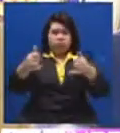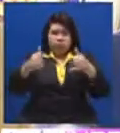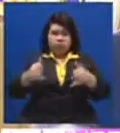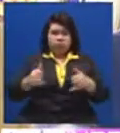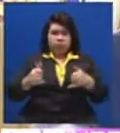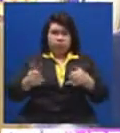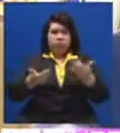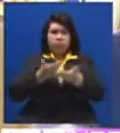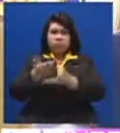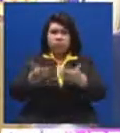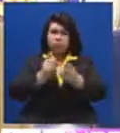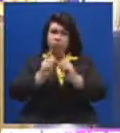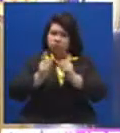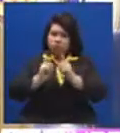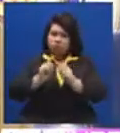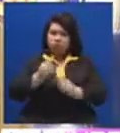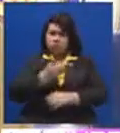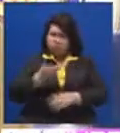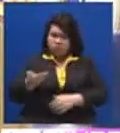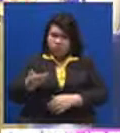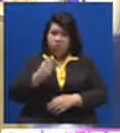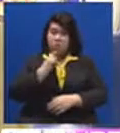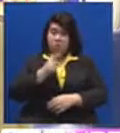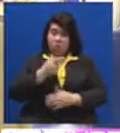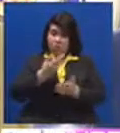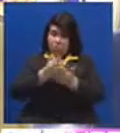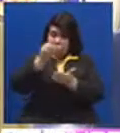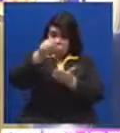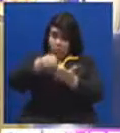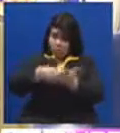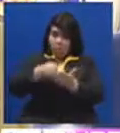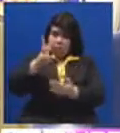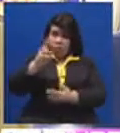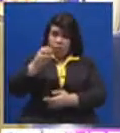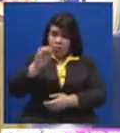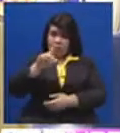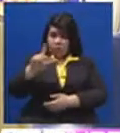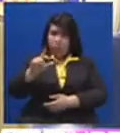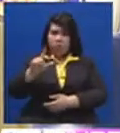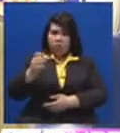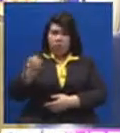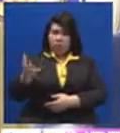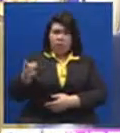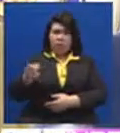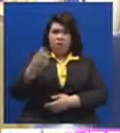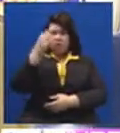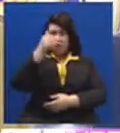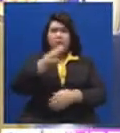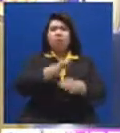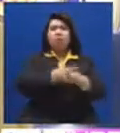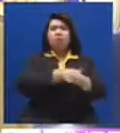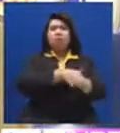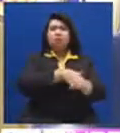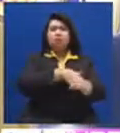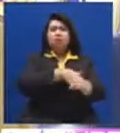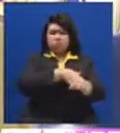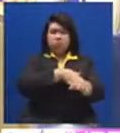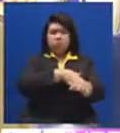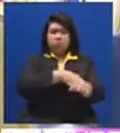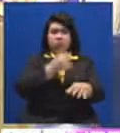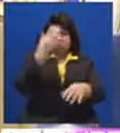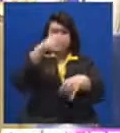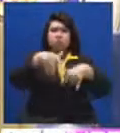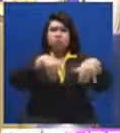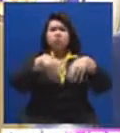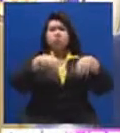ณีทั้ง2ฝ่ายเนี่ยมาคุยกันคุณหนี้69ล้านเนี่ยถามว่าเยอะไหมเยอะค่ะแต่ว่าเนื่องจากเขาเป็นหนี้กันมานานแล้วแล้วก็เป็นคนในหมู่บ้